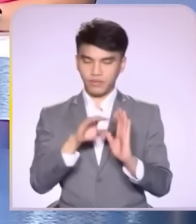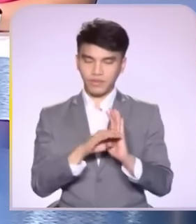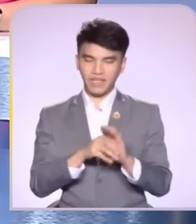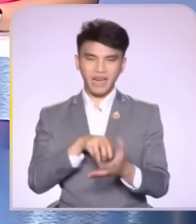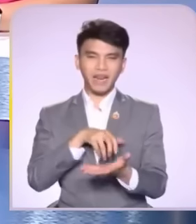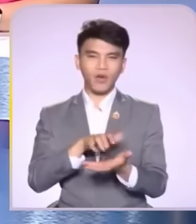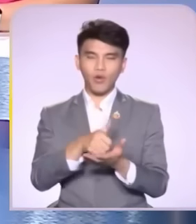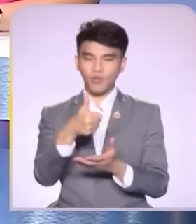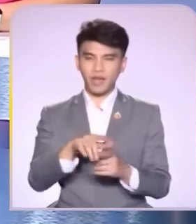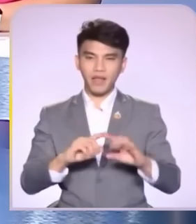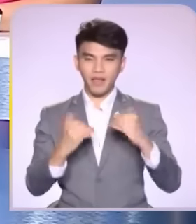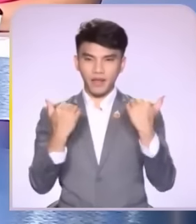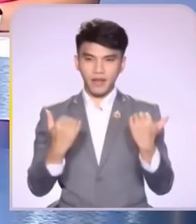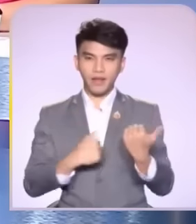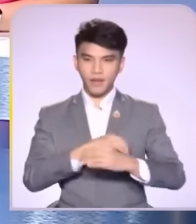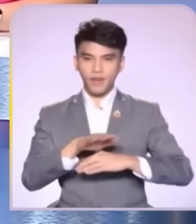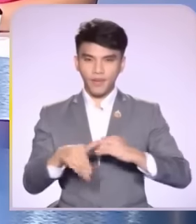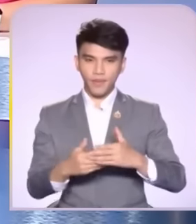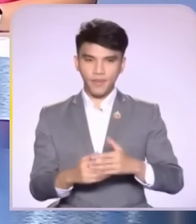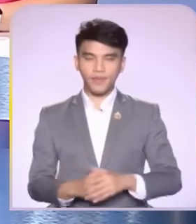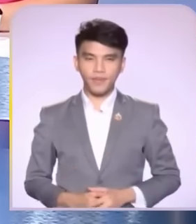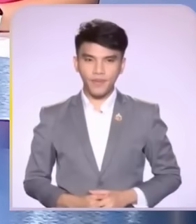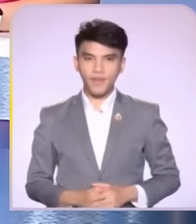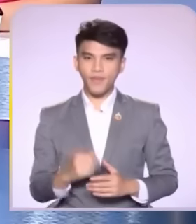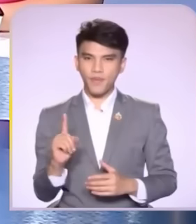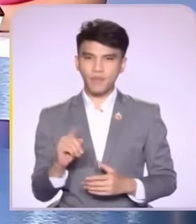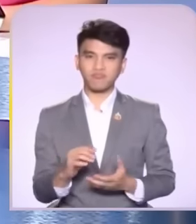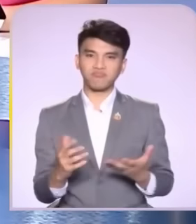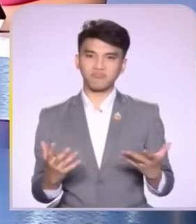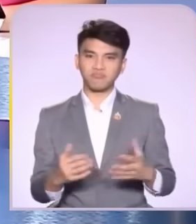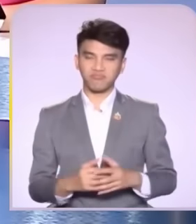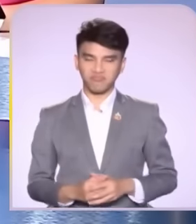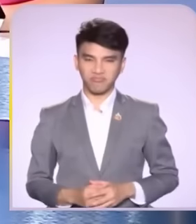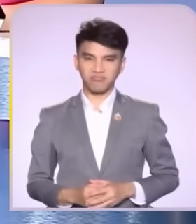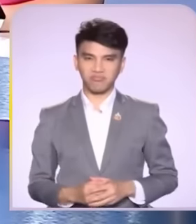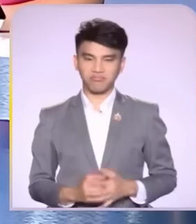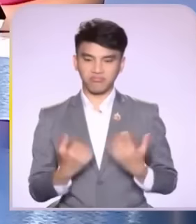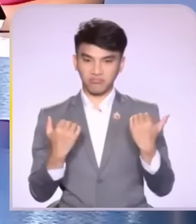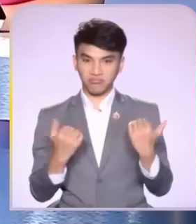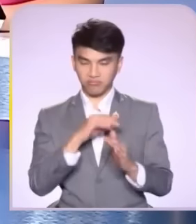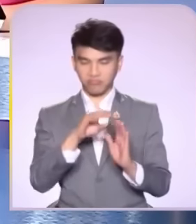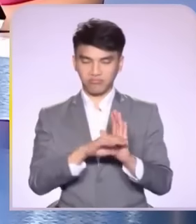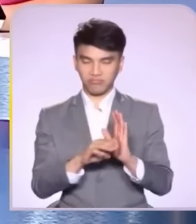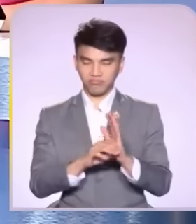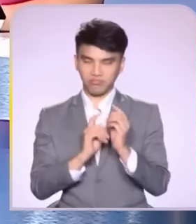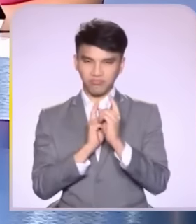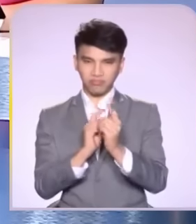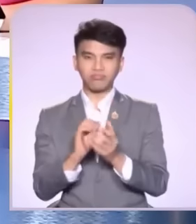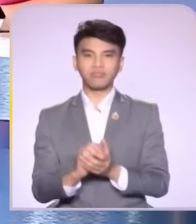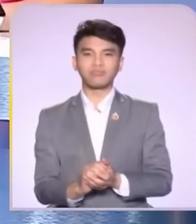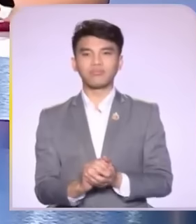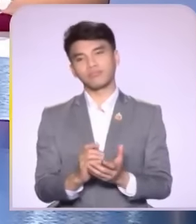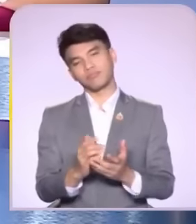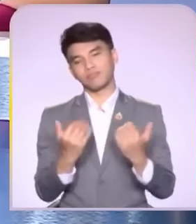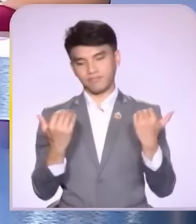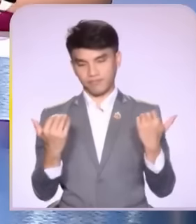ลได้แต่ยืนยันว่าเรื่องนี้จะเป็นงานช้างงานใหญ่แน่นอน โอ ้ก็เข้าสู่กระบวนการยุติธรรมครับ ก็ต้องบ